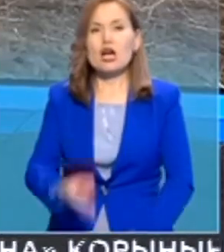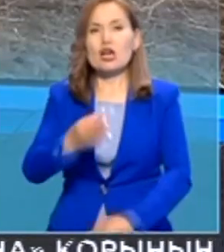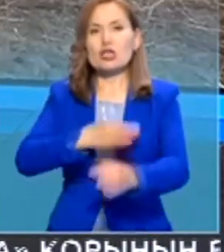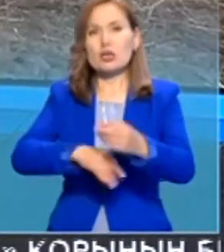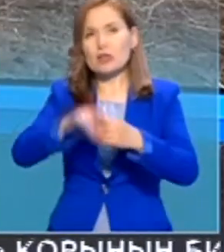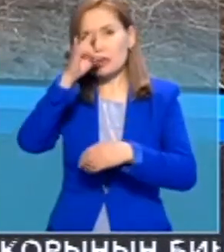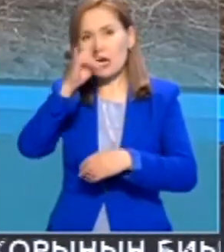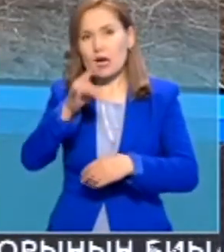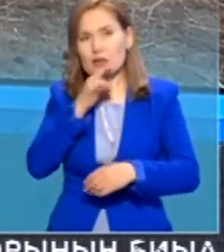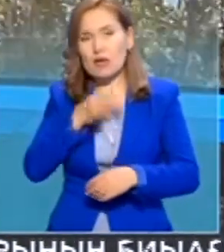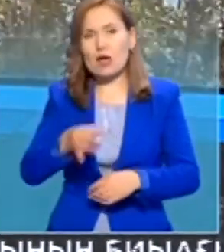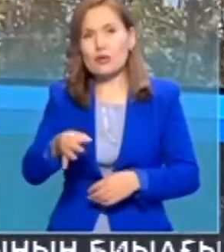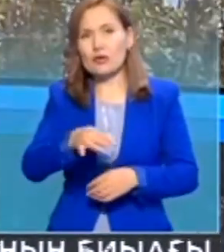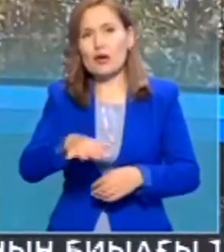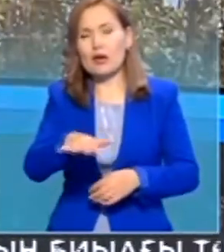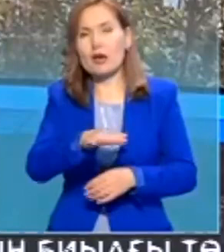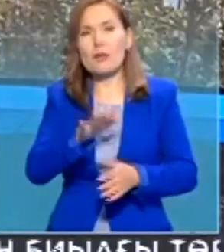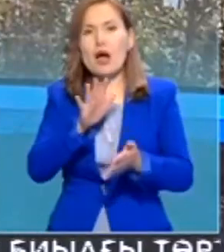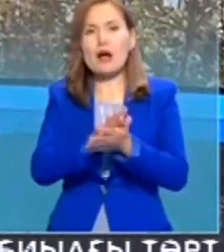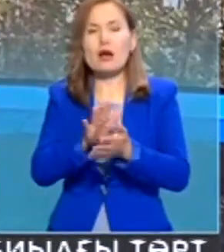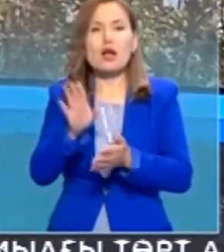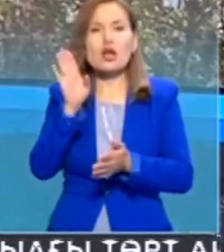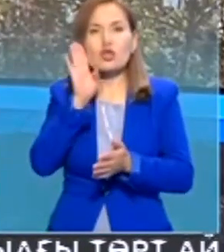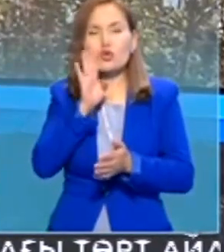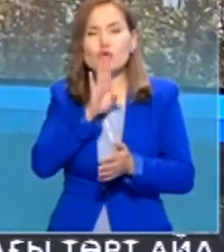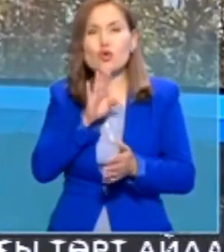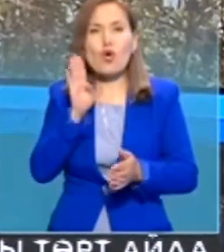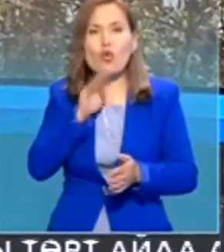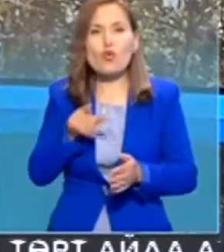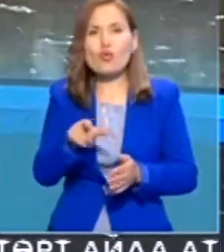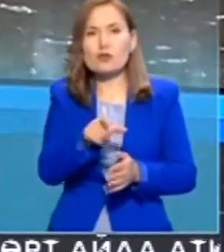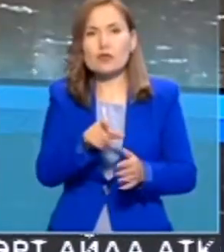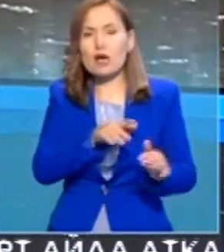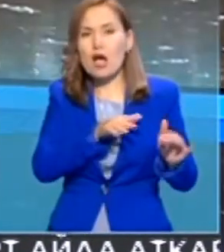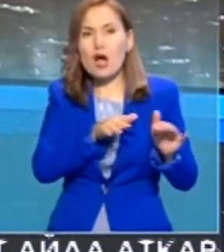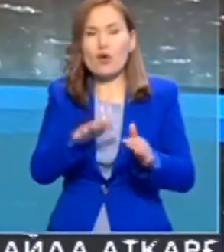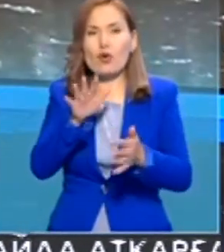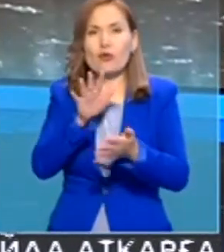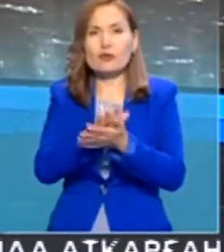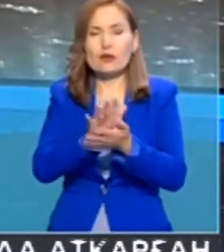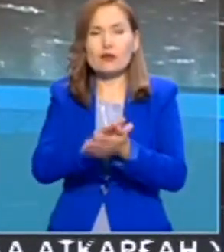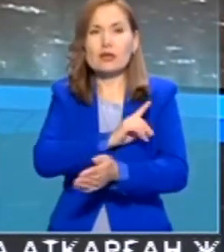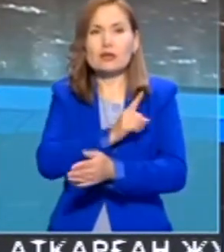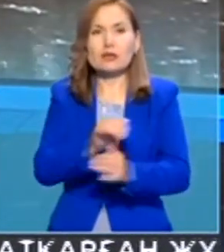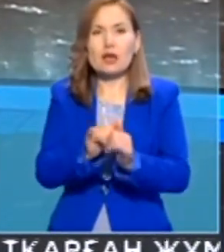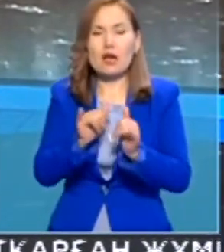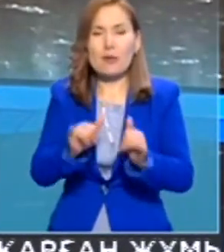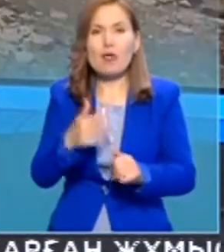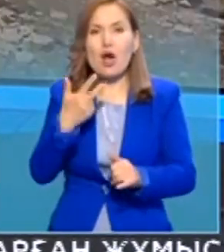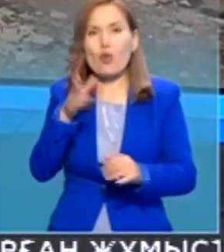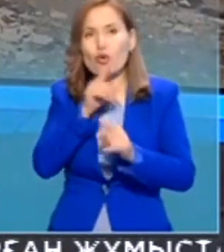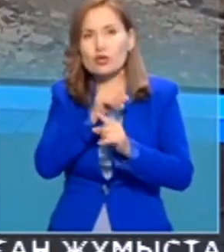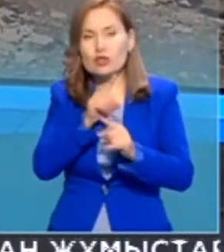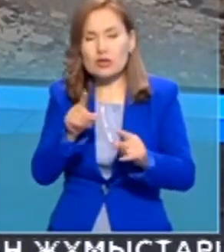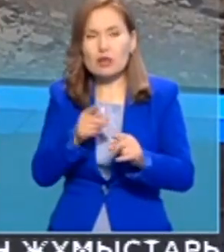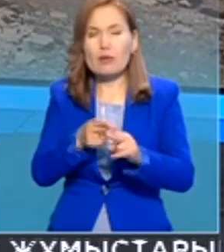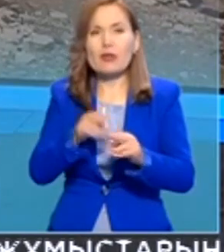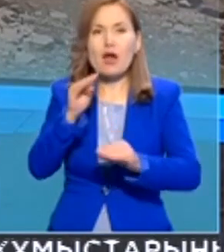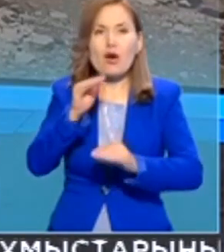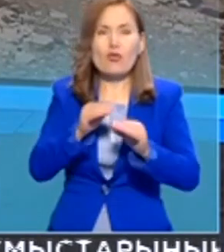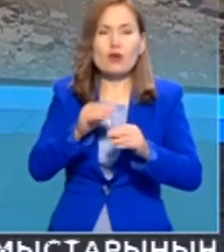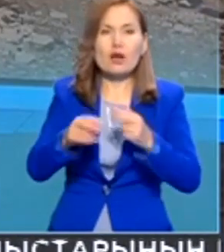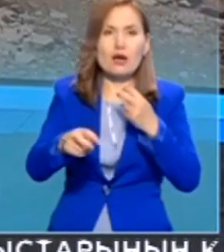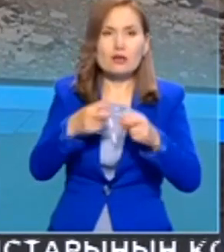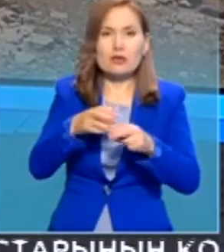Шығыстағы Күршім ауданында кәріз суы өзенге құйылып жатыр. Тұрғындардың айтуынша, лас суды тазартатын жүйе 30 жыл бұрын істен шыққан. Кәріз суы